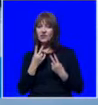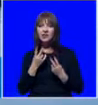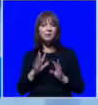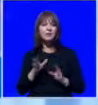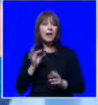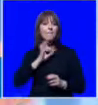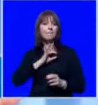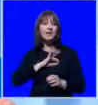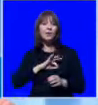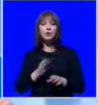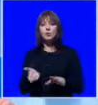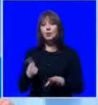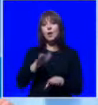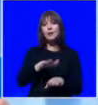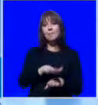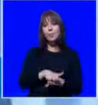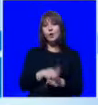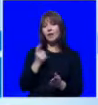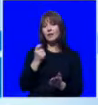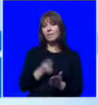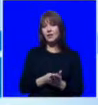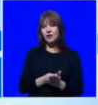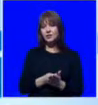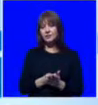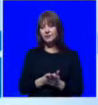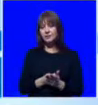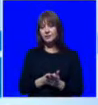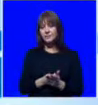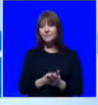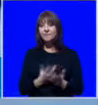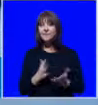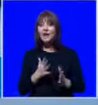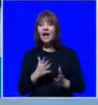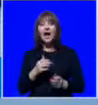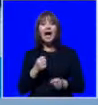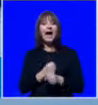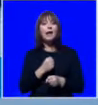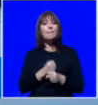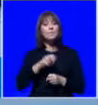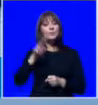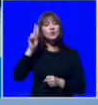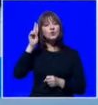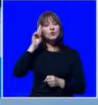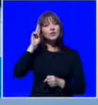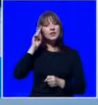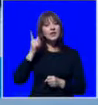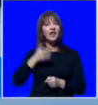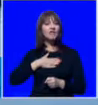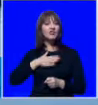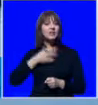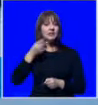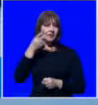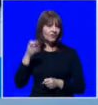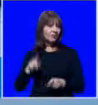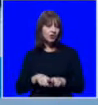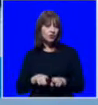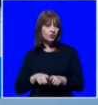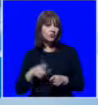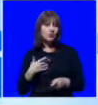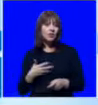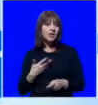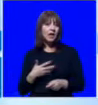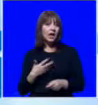приходи, които да покрият плащането на тези разходи. А служителите в частните компании вероятно искат също увеличение на заплатите.